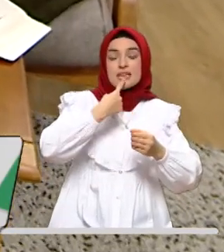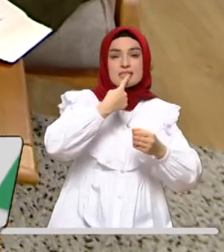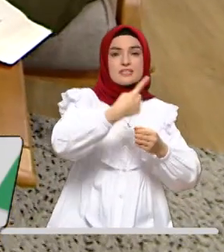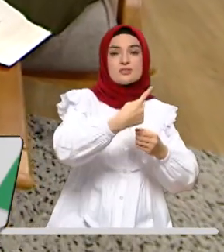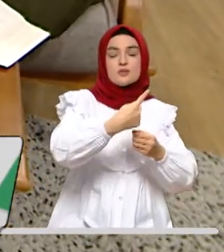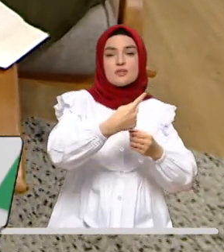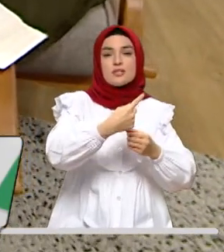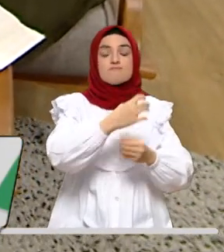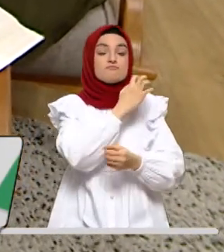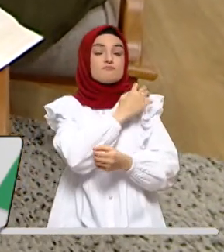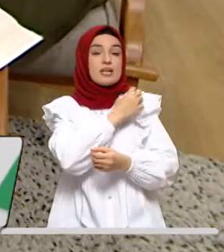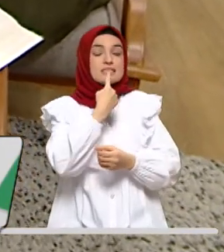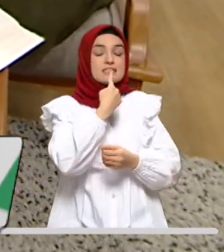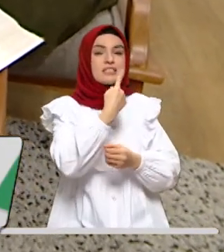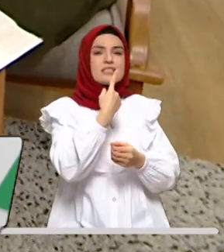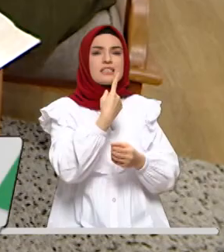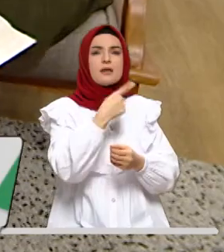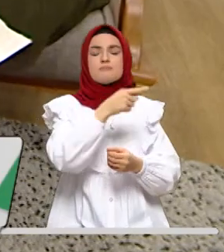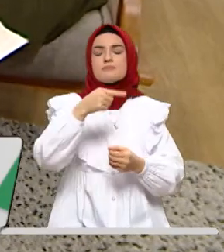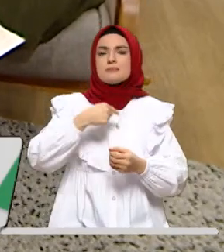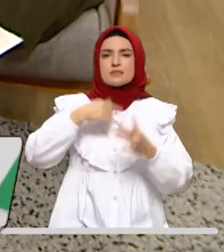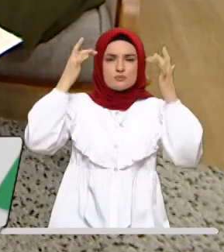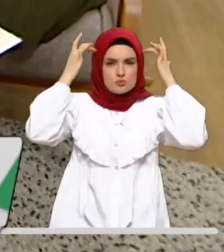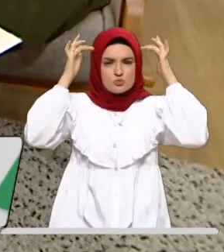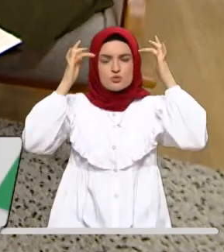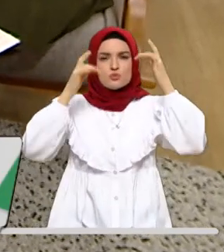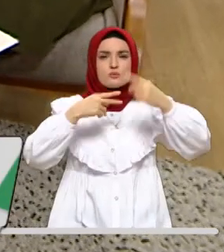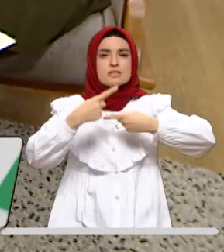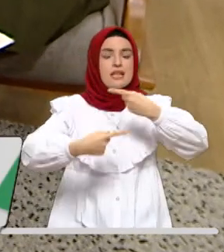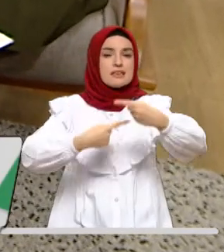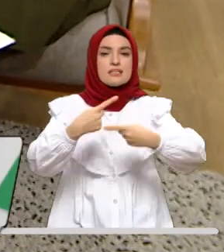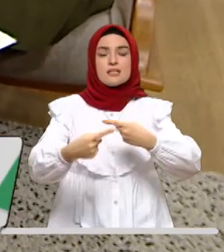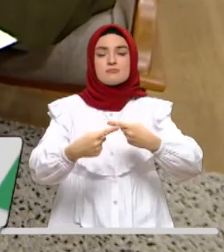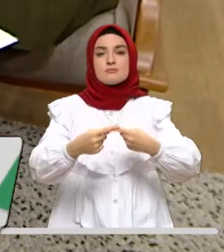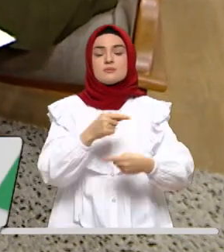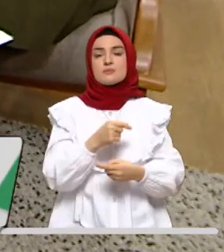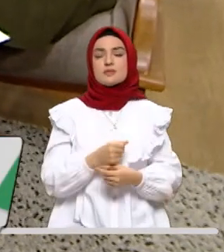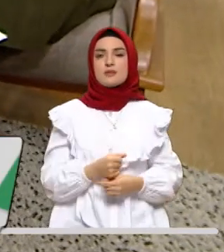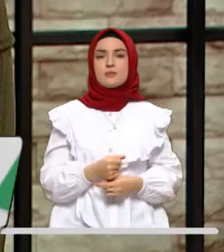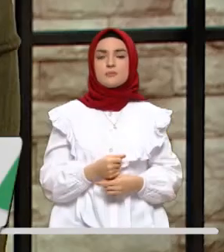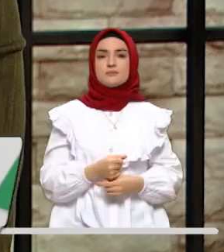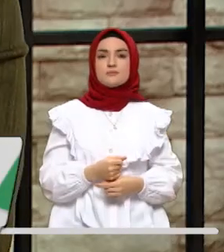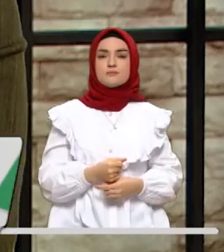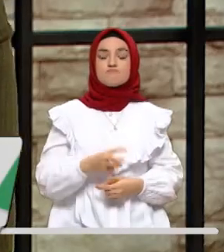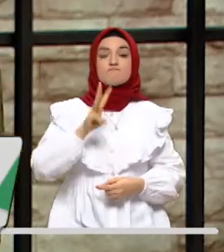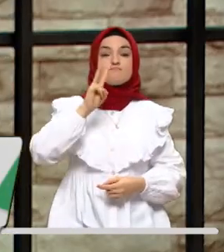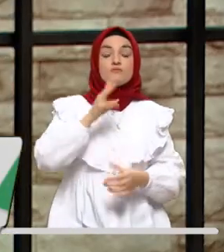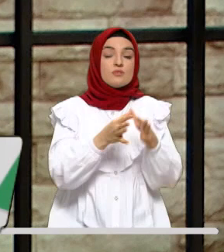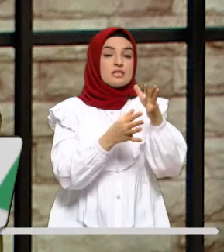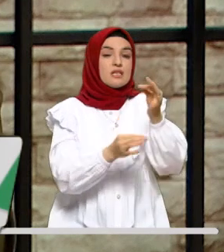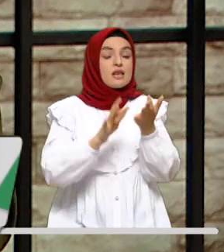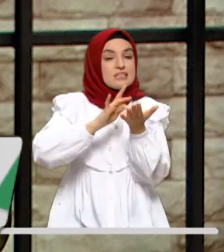ki bizim kültürümüzde, bizim geleneğimizde, bizim medeniyet tasavvurumuzda üç kişiye kına